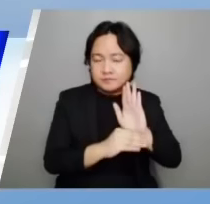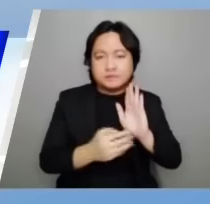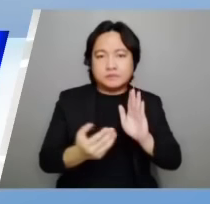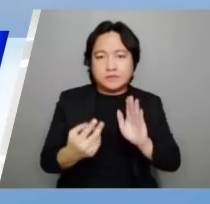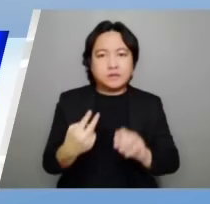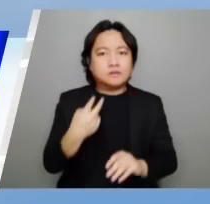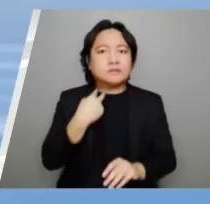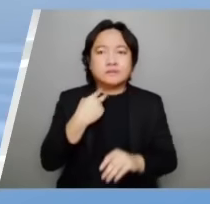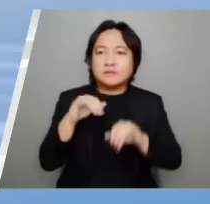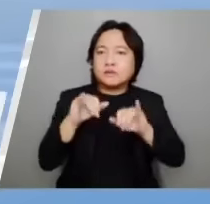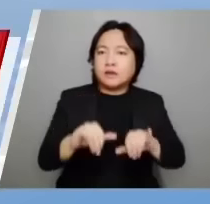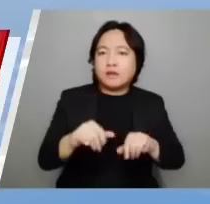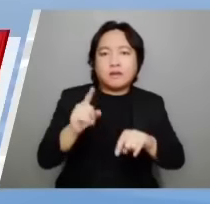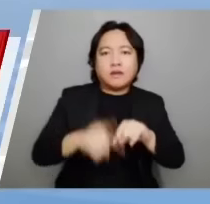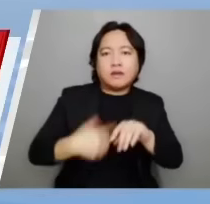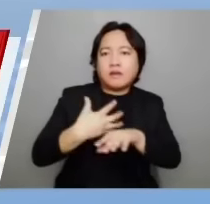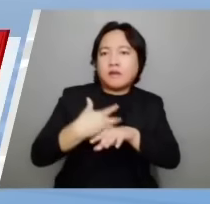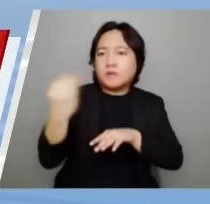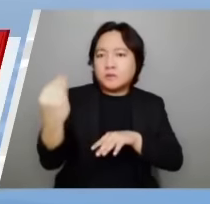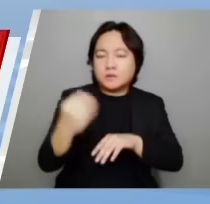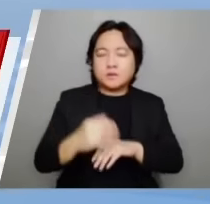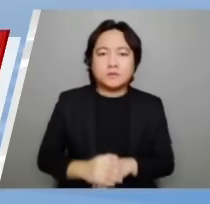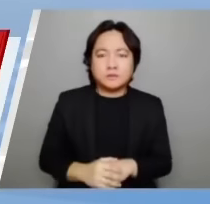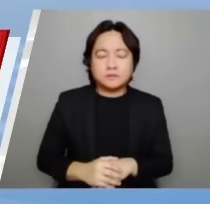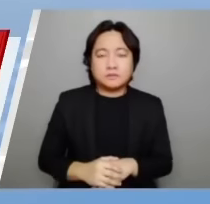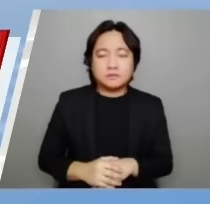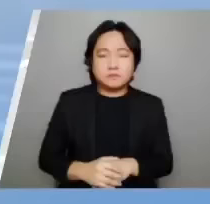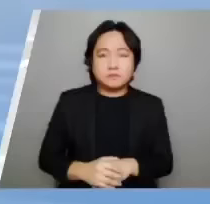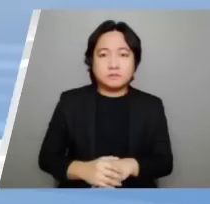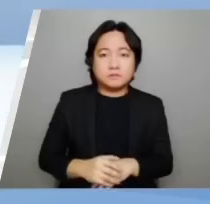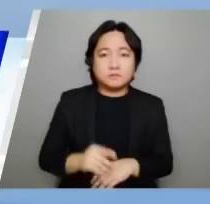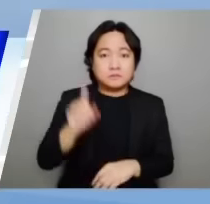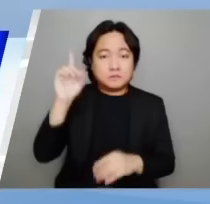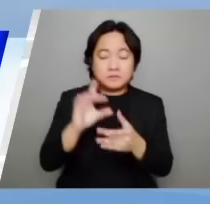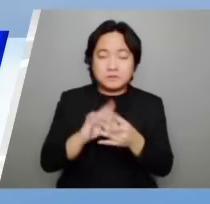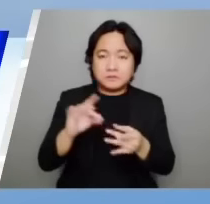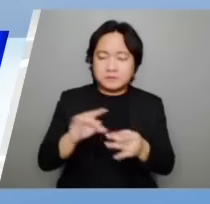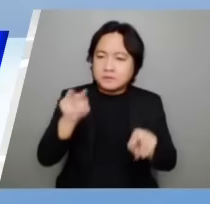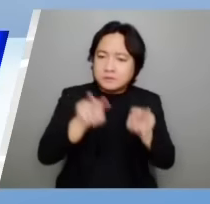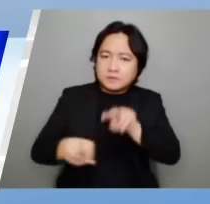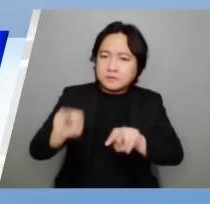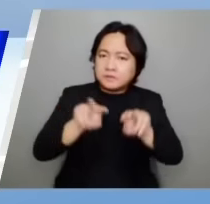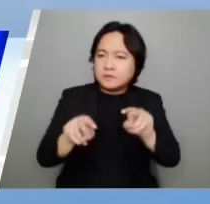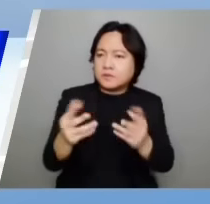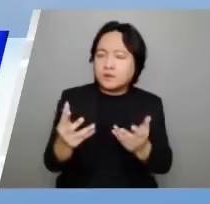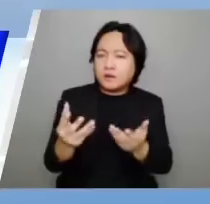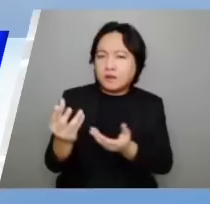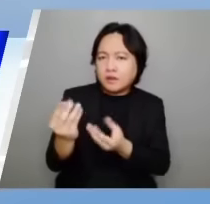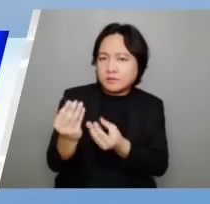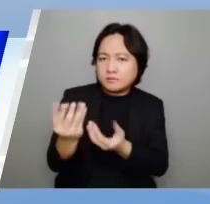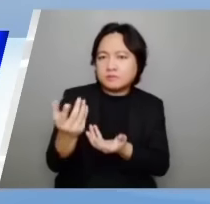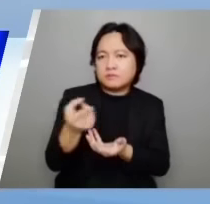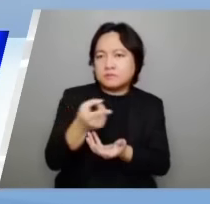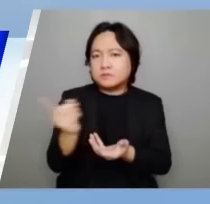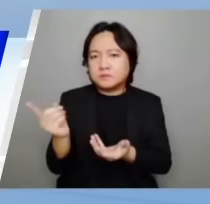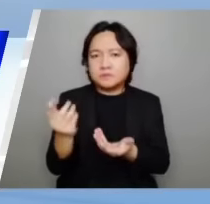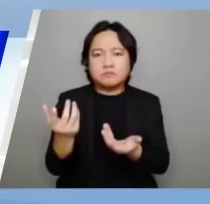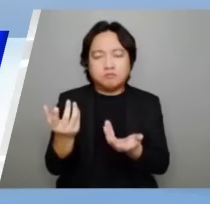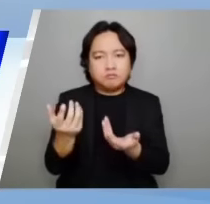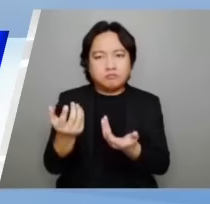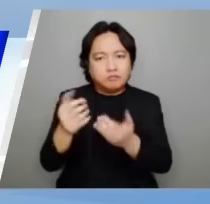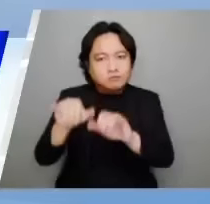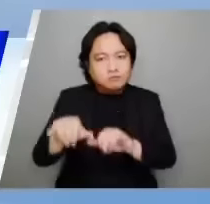the passengers monitor the situation and not proceed to the terminals considering that there are no trips. Para